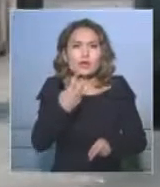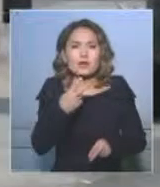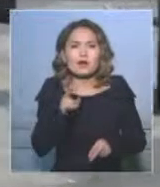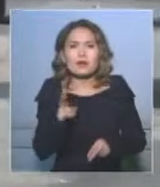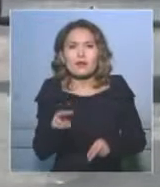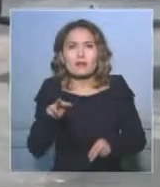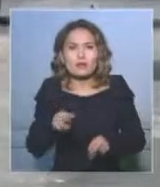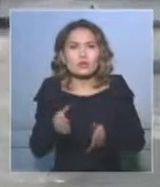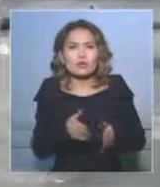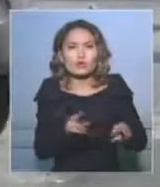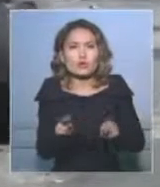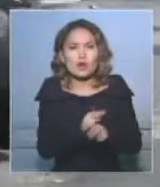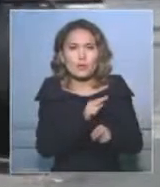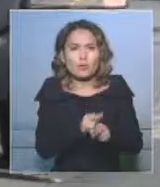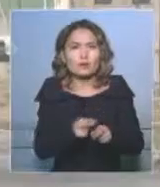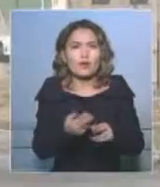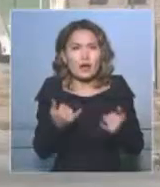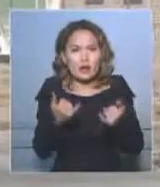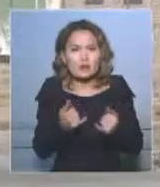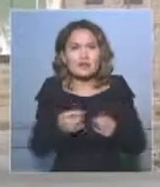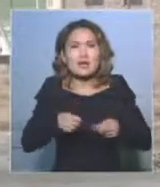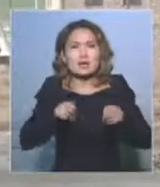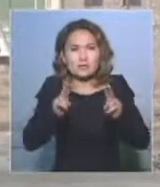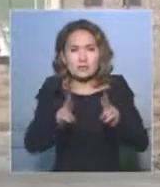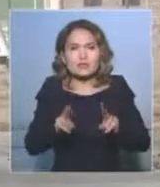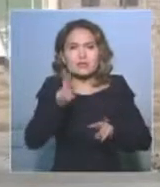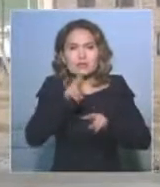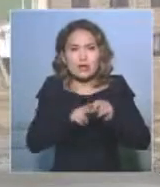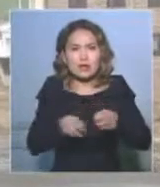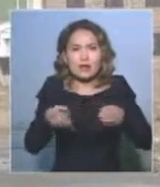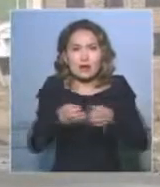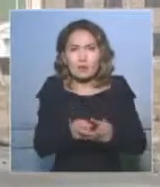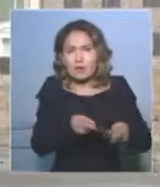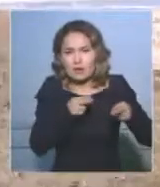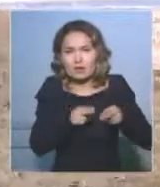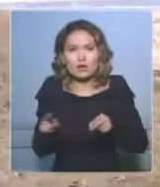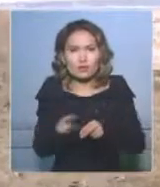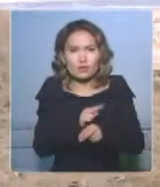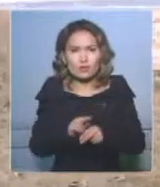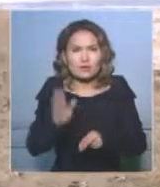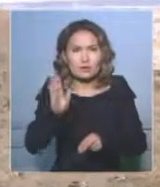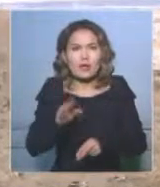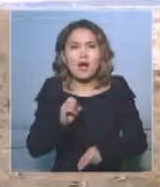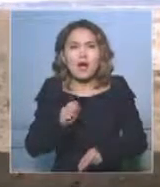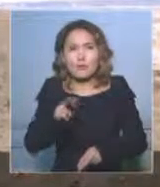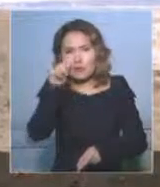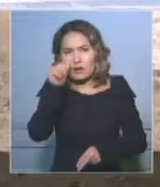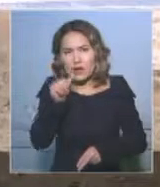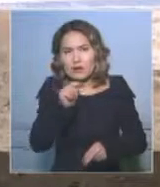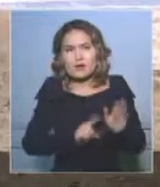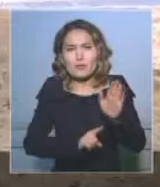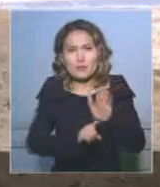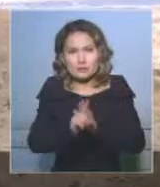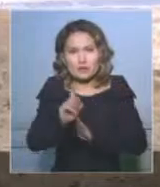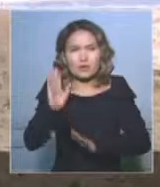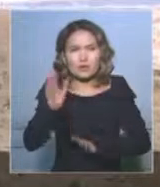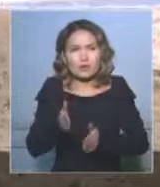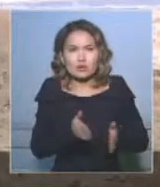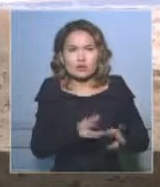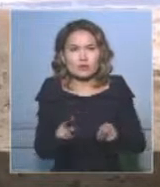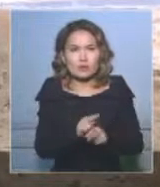жөндеуді жеделдету үшін 10 бөлікке бөлінген. Жұмыс биылғы сәуірден бастап қолға алынбақ. Төрт бөлігі осы